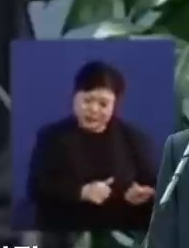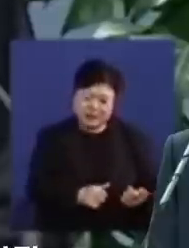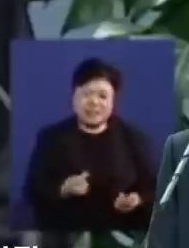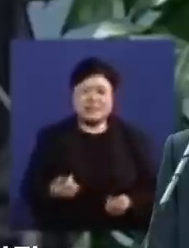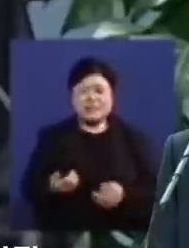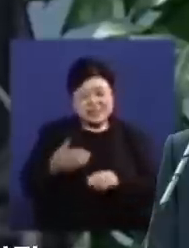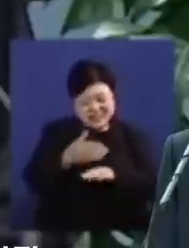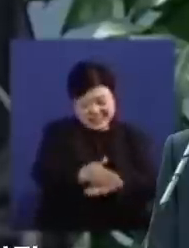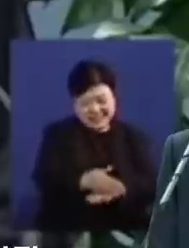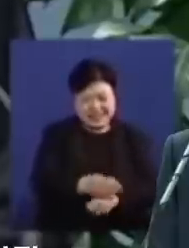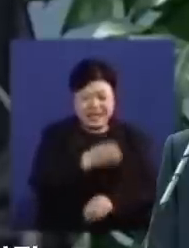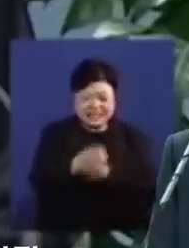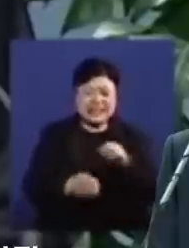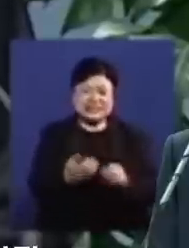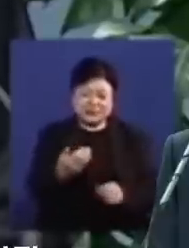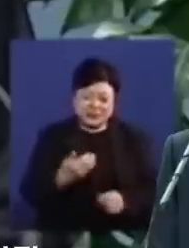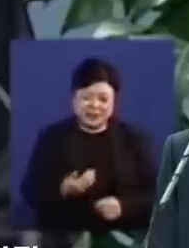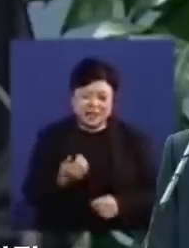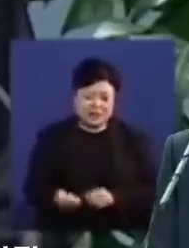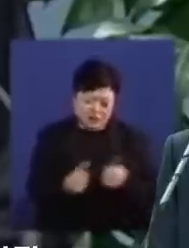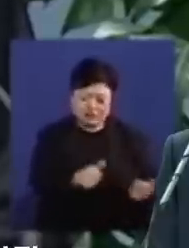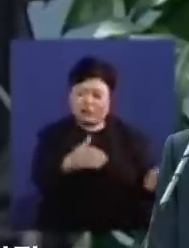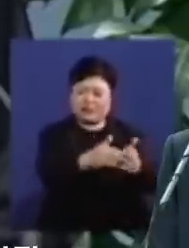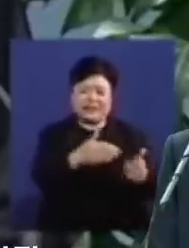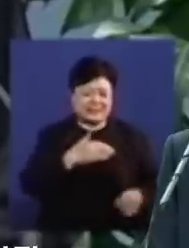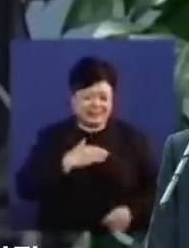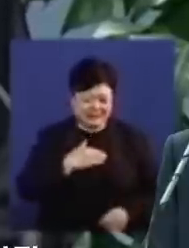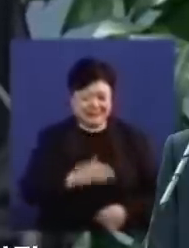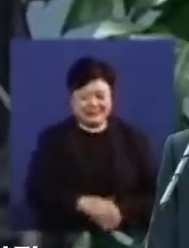늦었습니다. 40년 전에 나는 이미 죽었습니다.